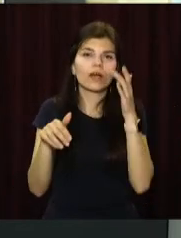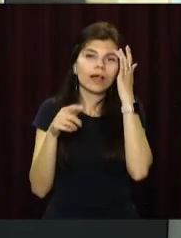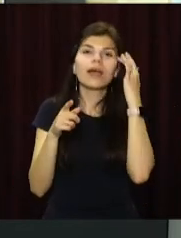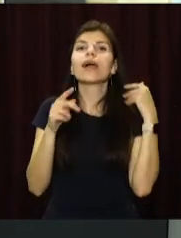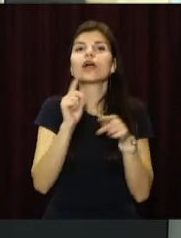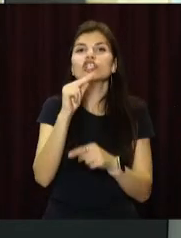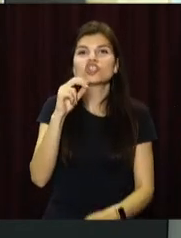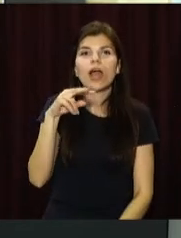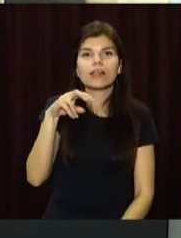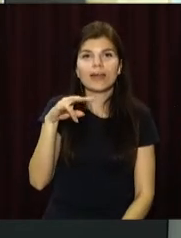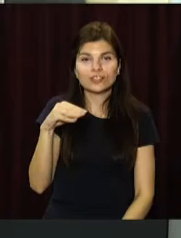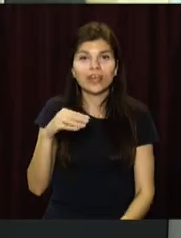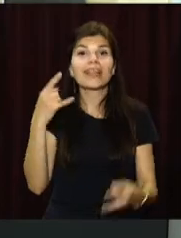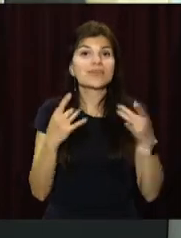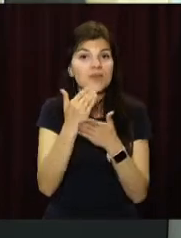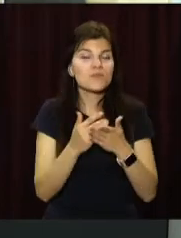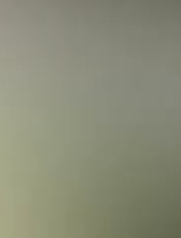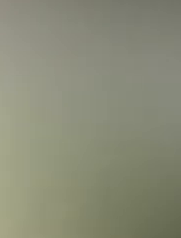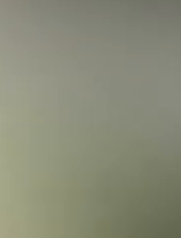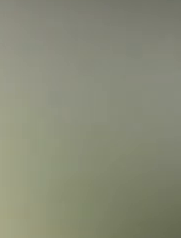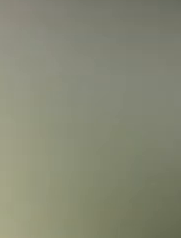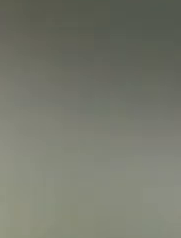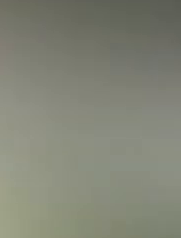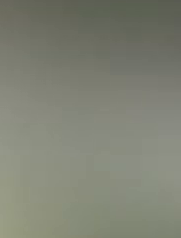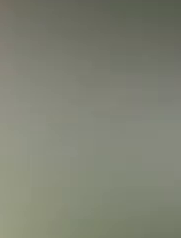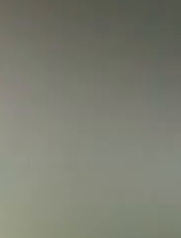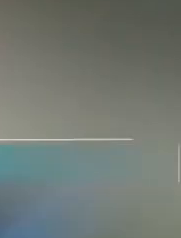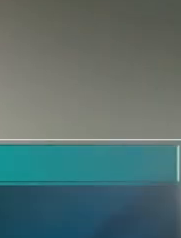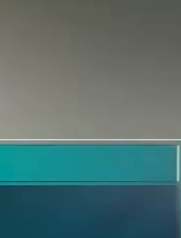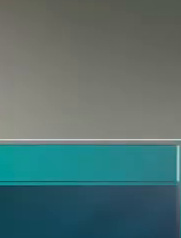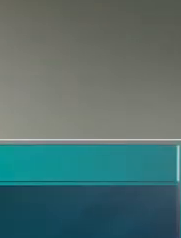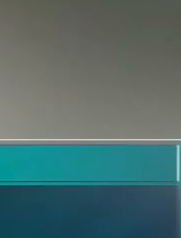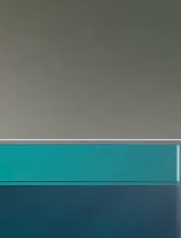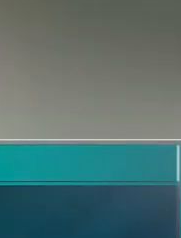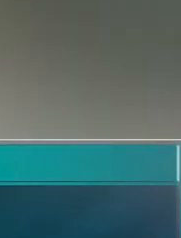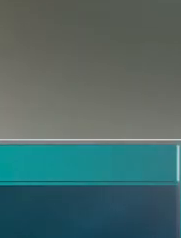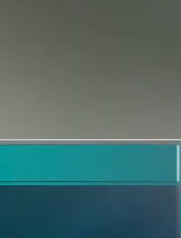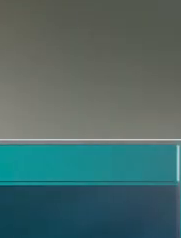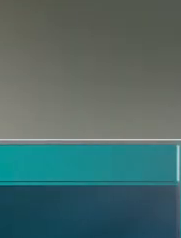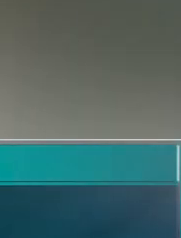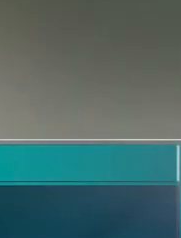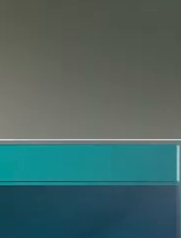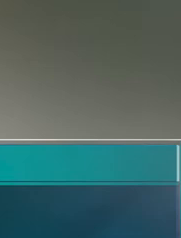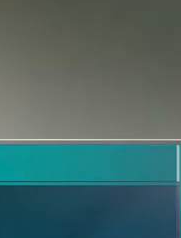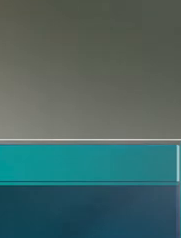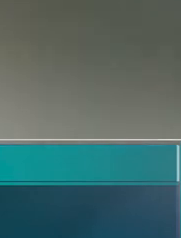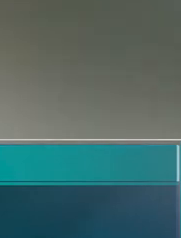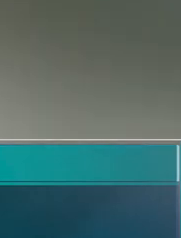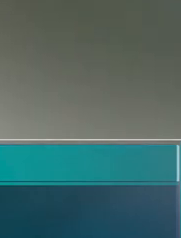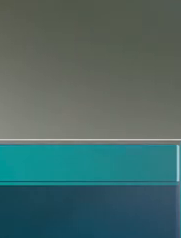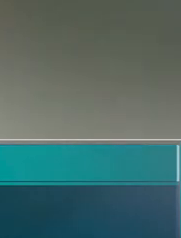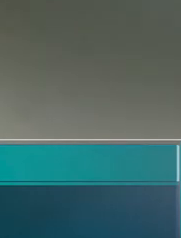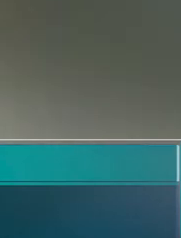челендж підтримала і команда «Відкритого». Кожен довгий шлях починається з першого кроку. Так сказав відомий